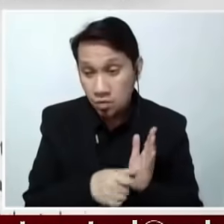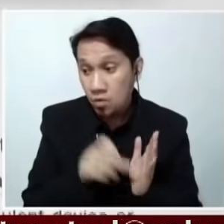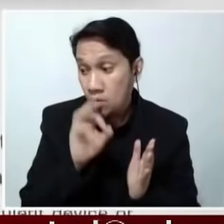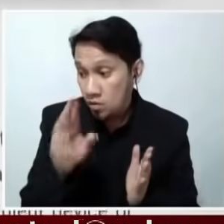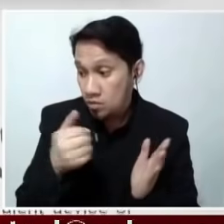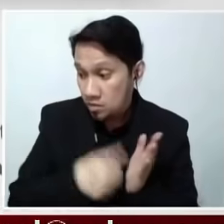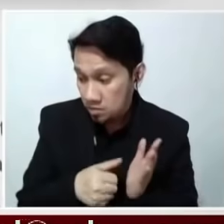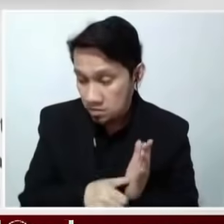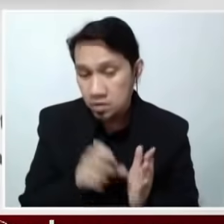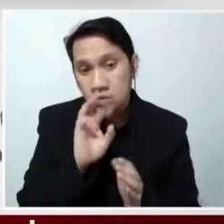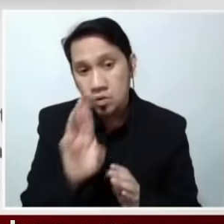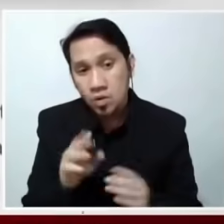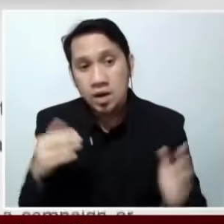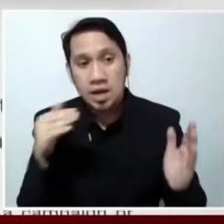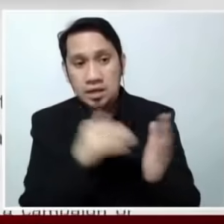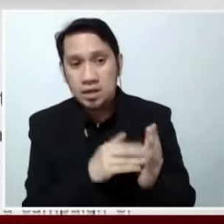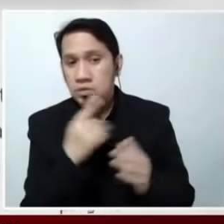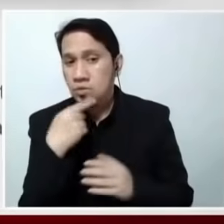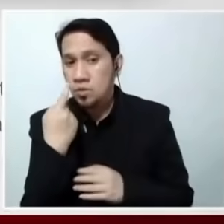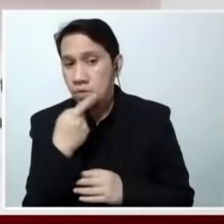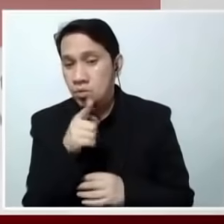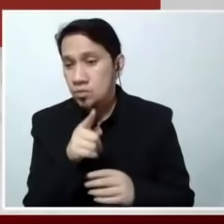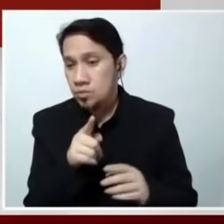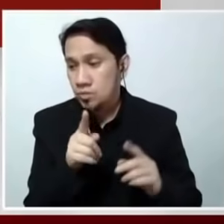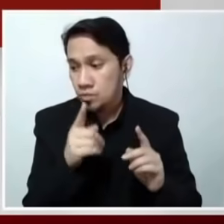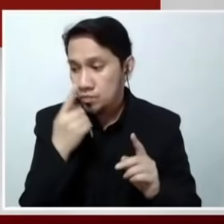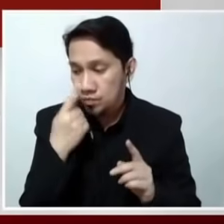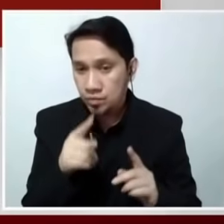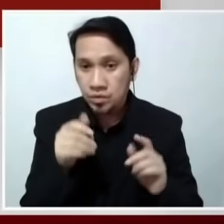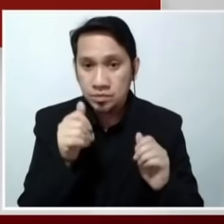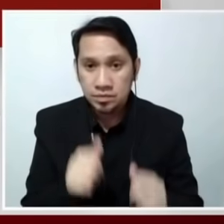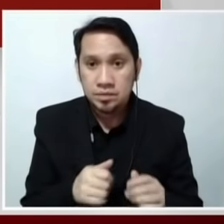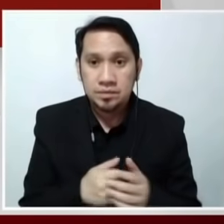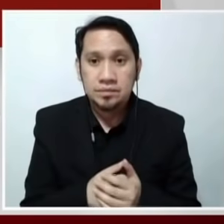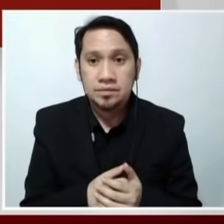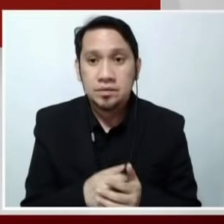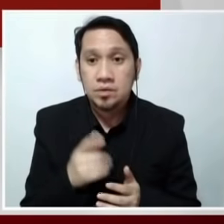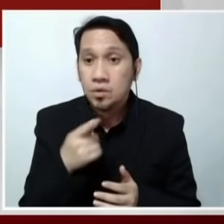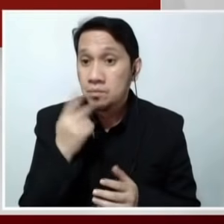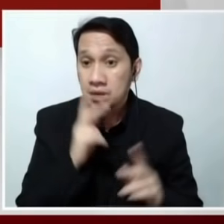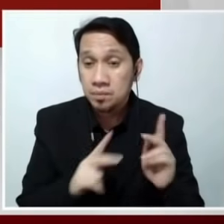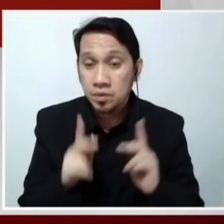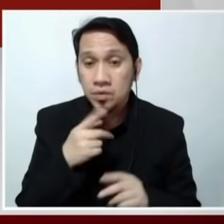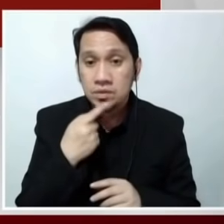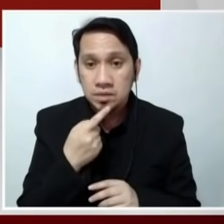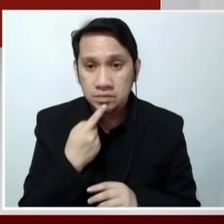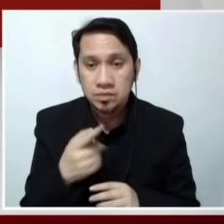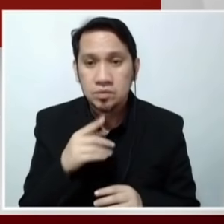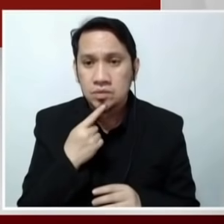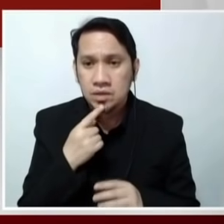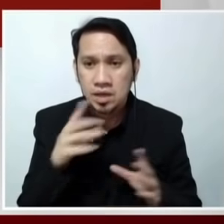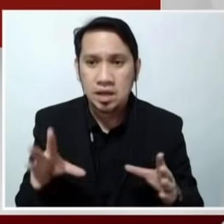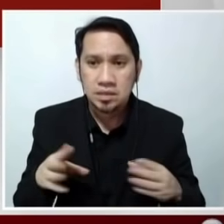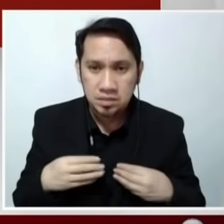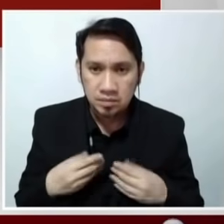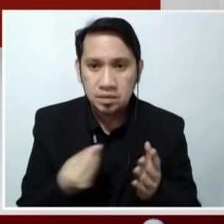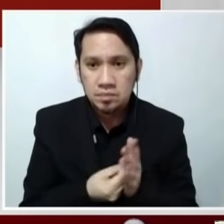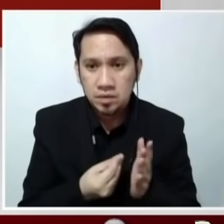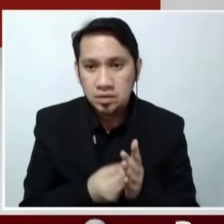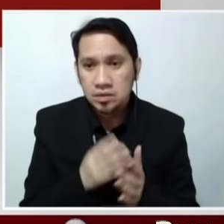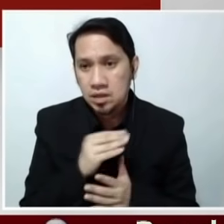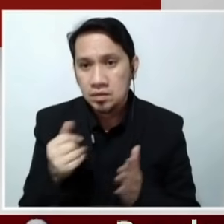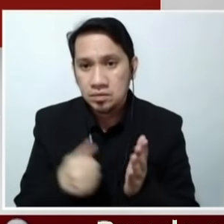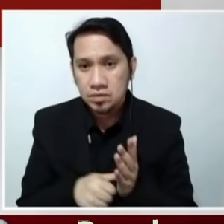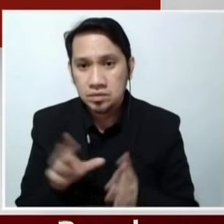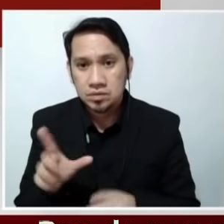pabor o laban sa sinumang kandidato. To those who are saying that just accept the money and vote according